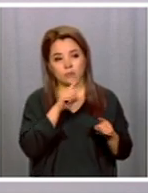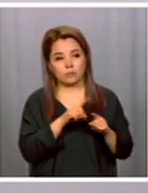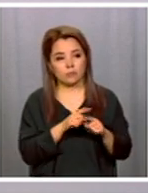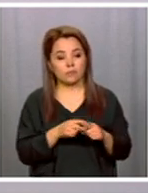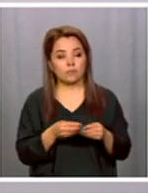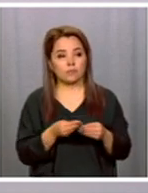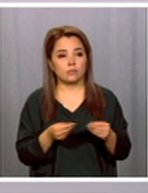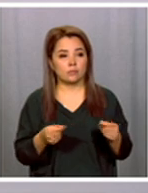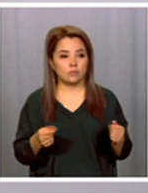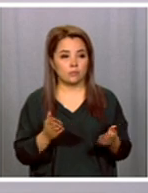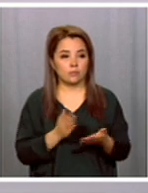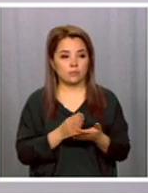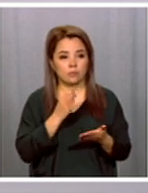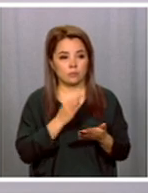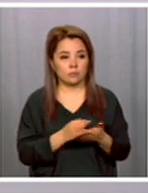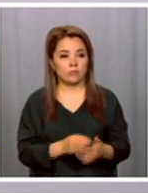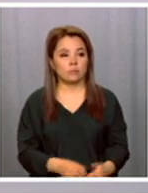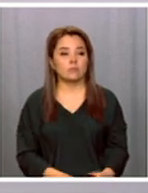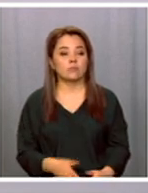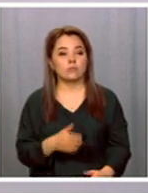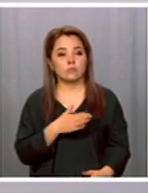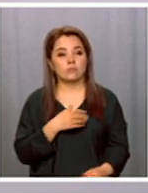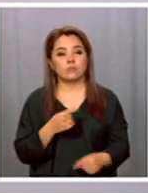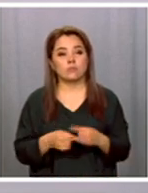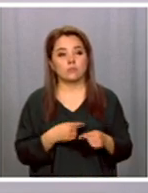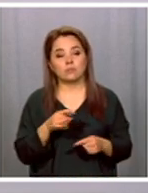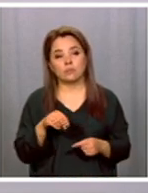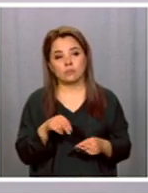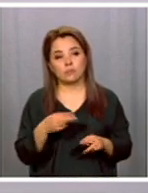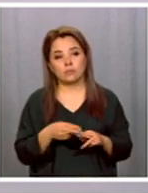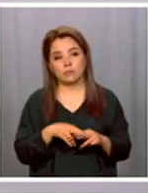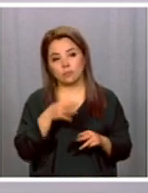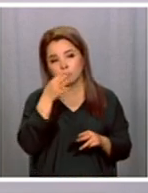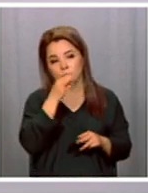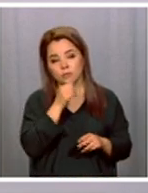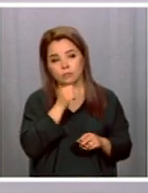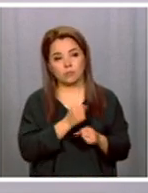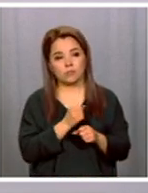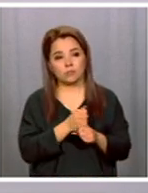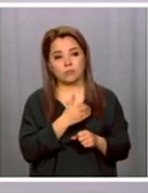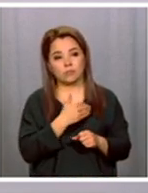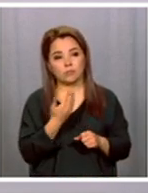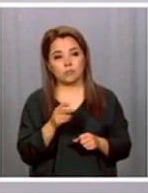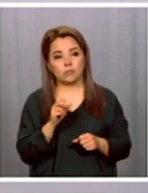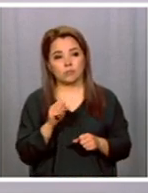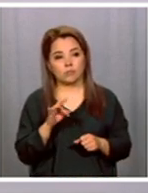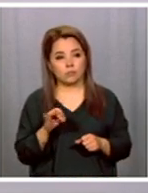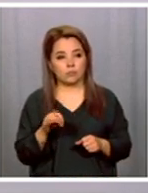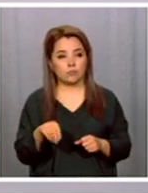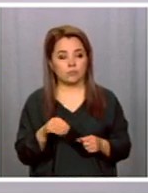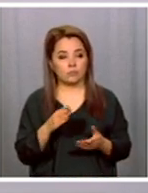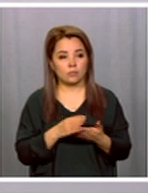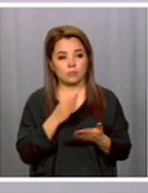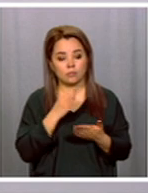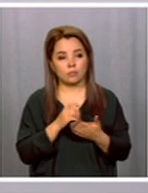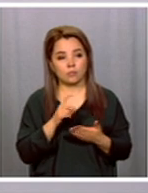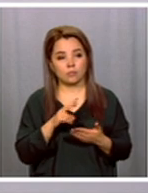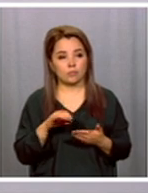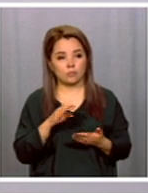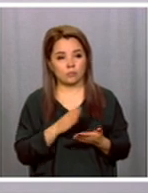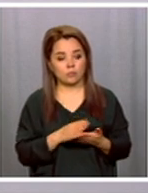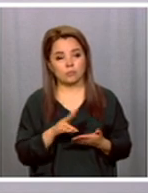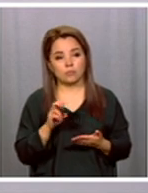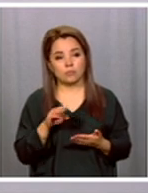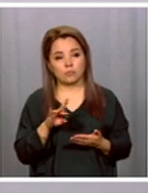ыдырауы. Біз келесі тұздармен тәжірибе жасап көреміз. Ол барийдің тұзы, яғни барий хлориді және